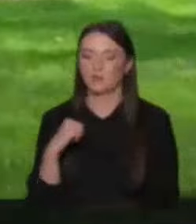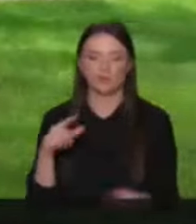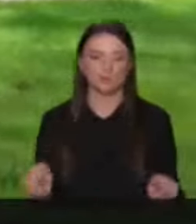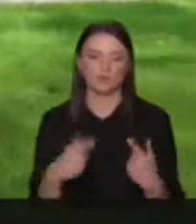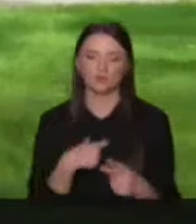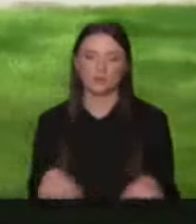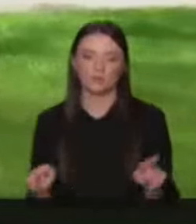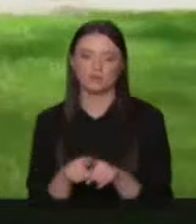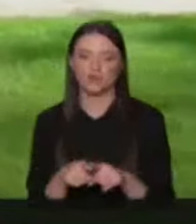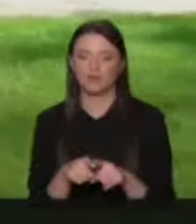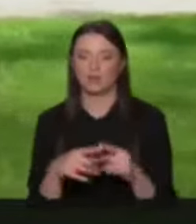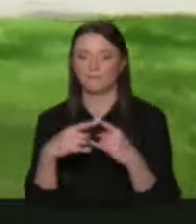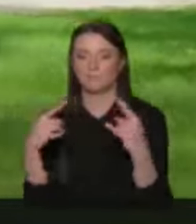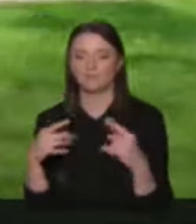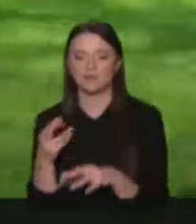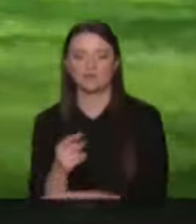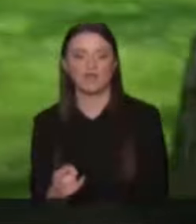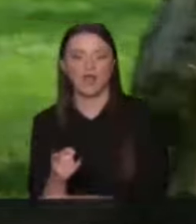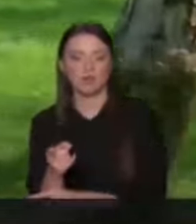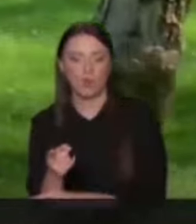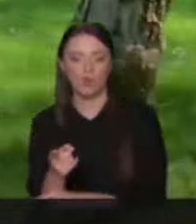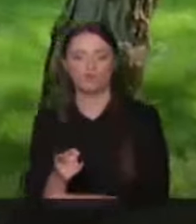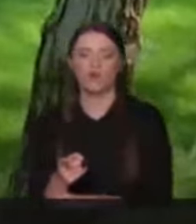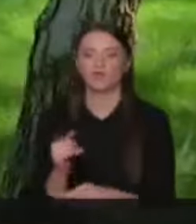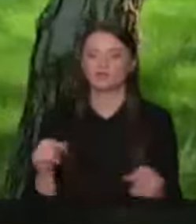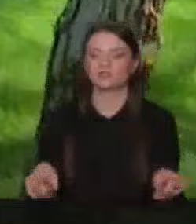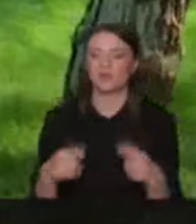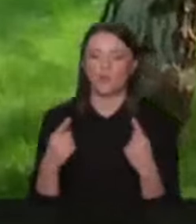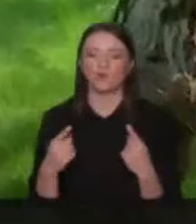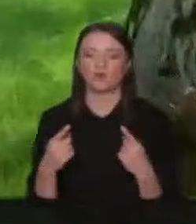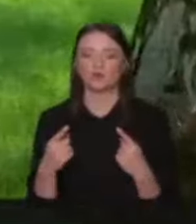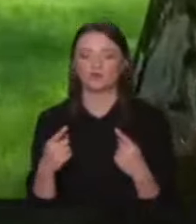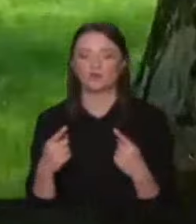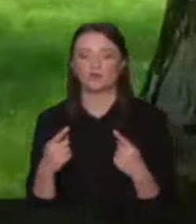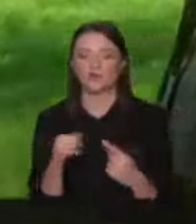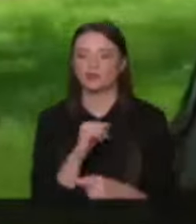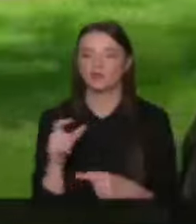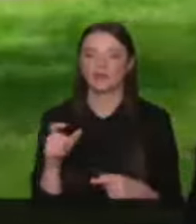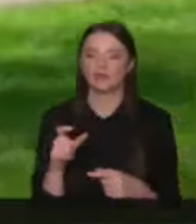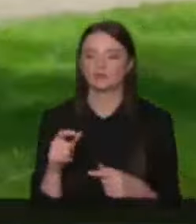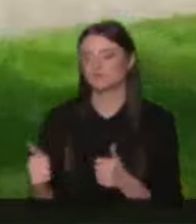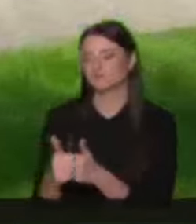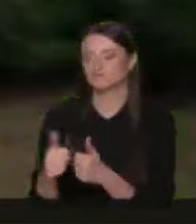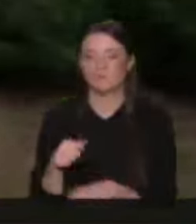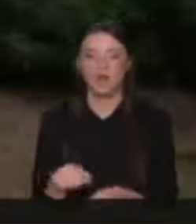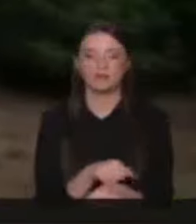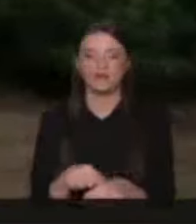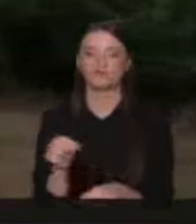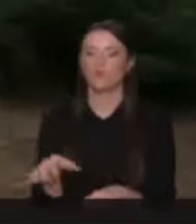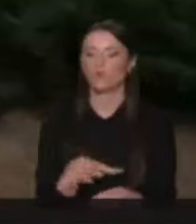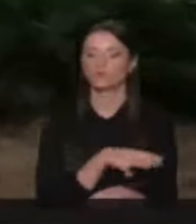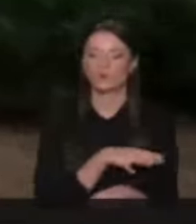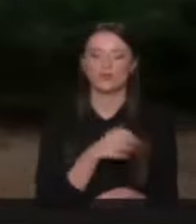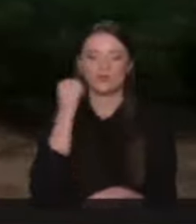собі такі місточки для риболовлі. І створюють вони їх із підручних матеріалів. Це може бути